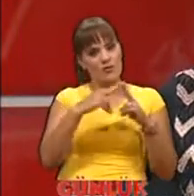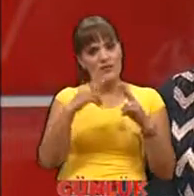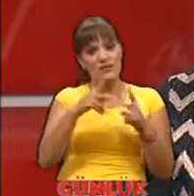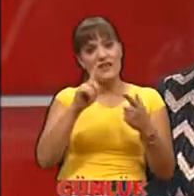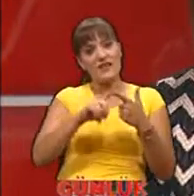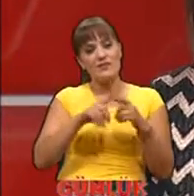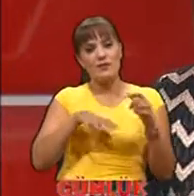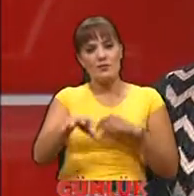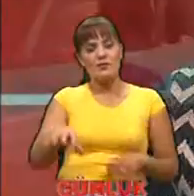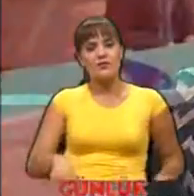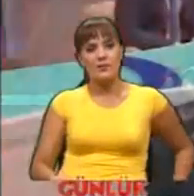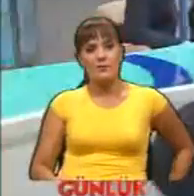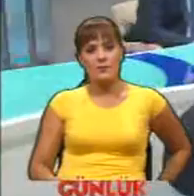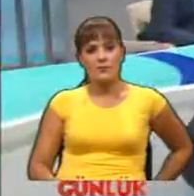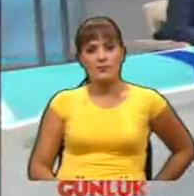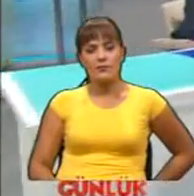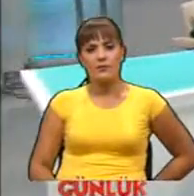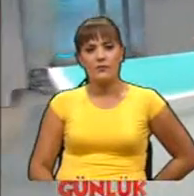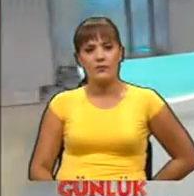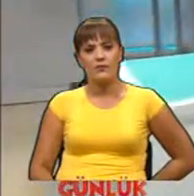üzere ikinci bölümümüzde.